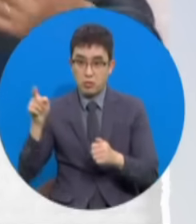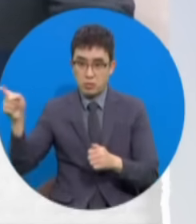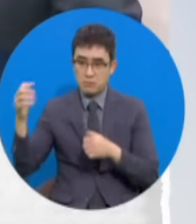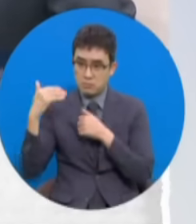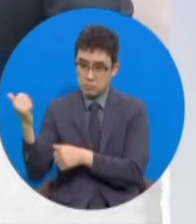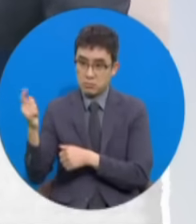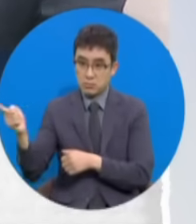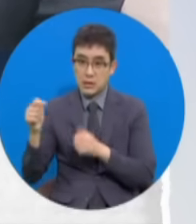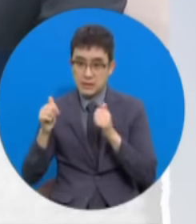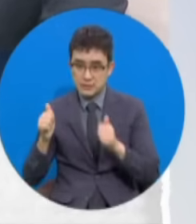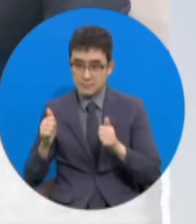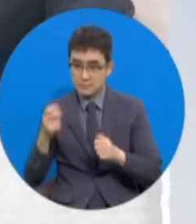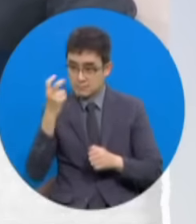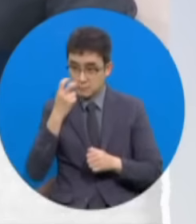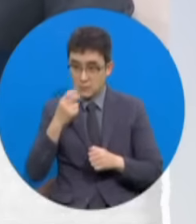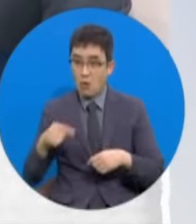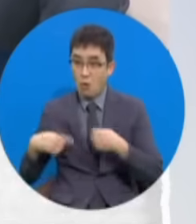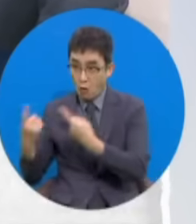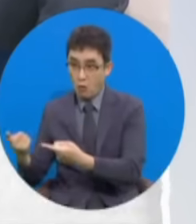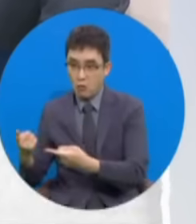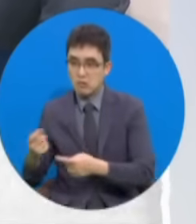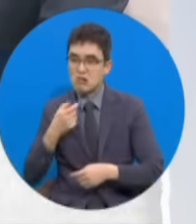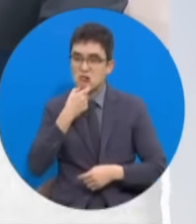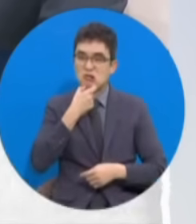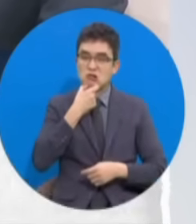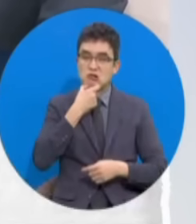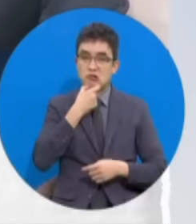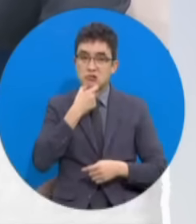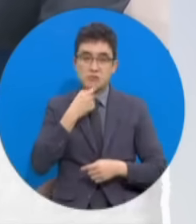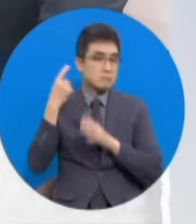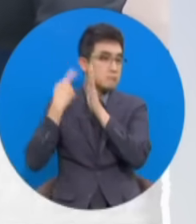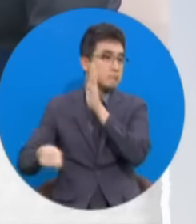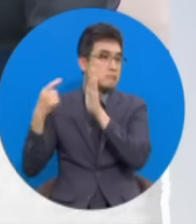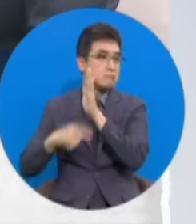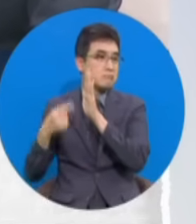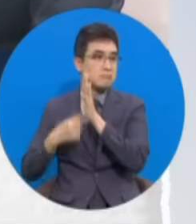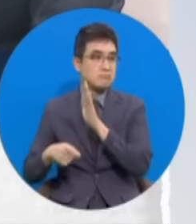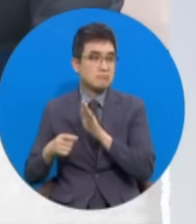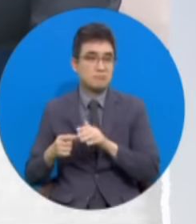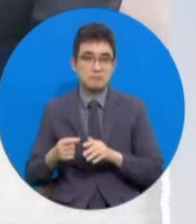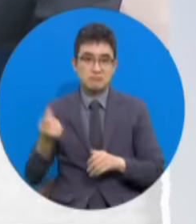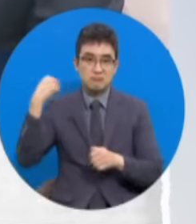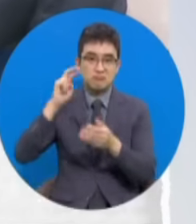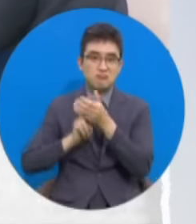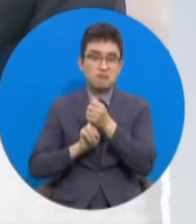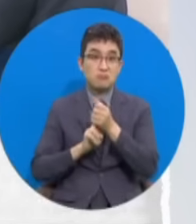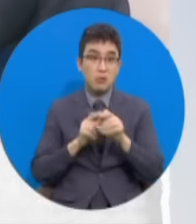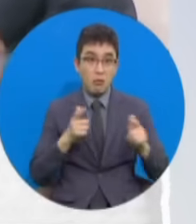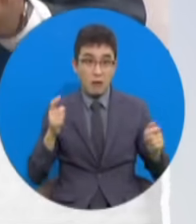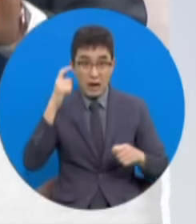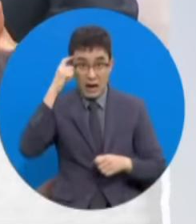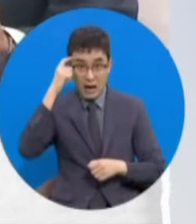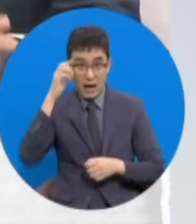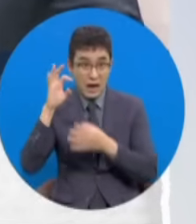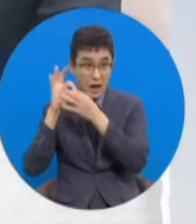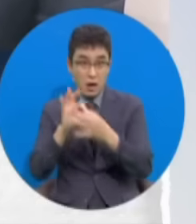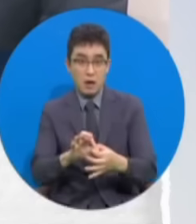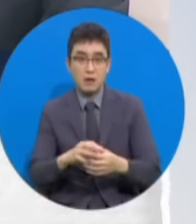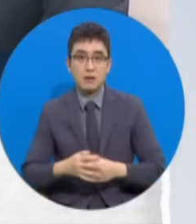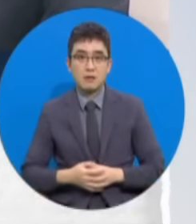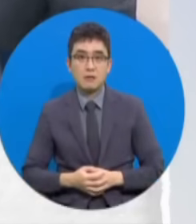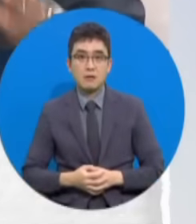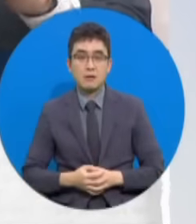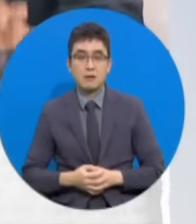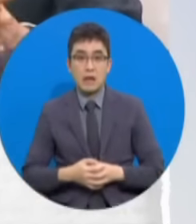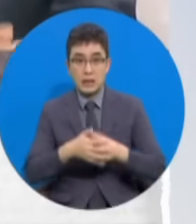그것조차도 내려놓지 못하는 시대 인식. 그야말로 수구적인 시대 인식을 가지면 이 사실은